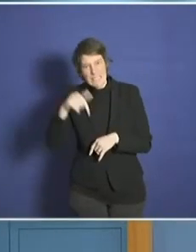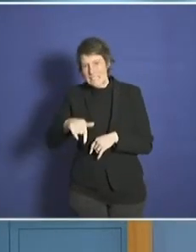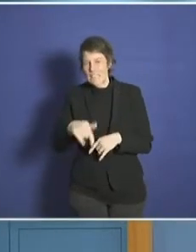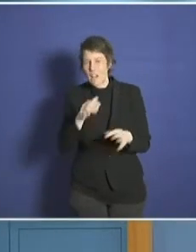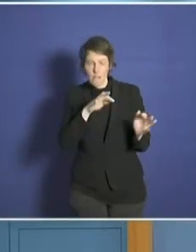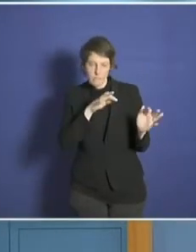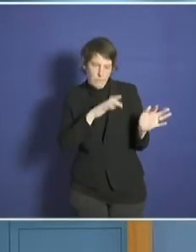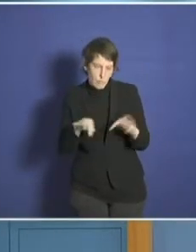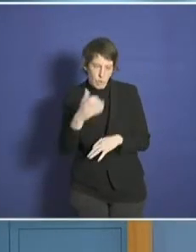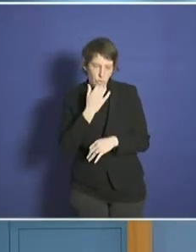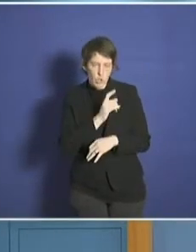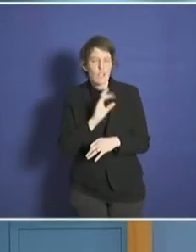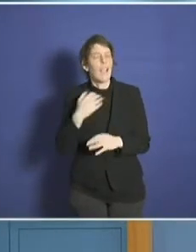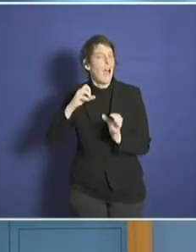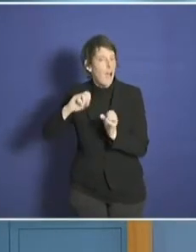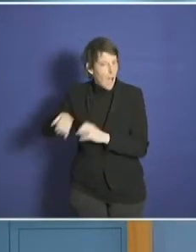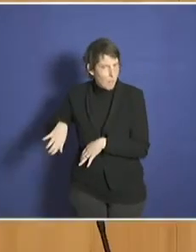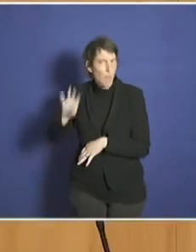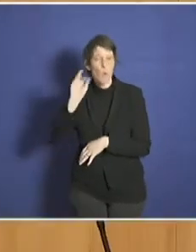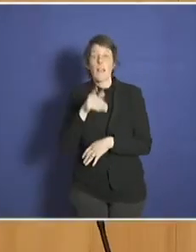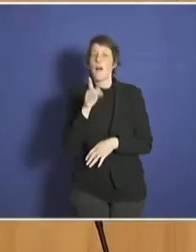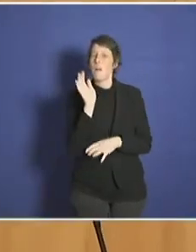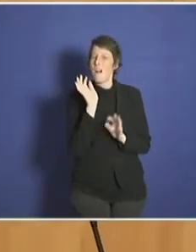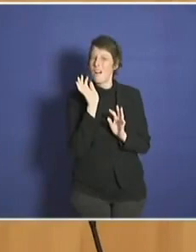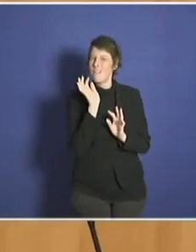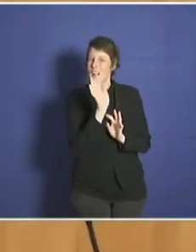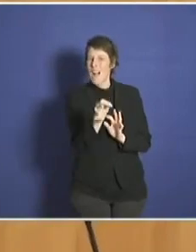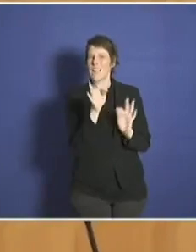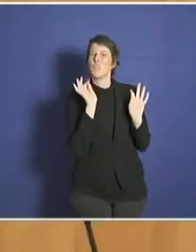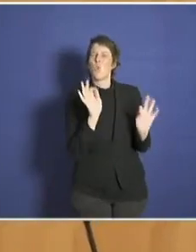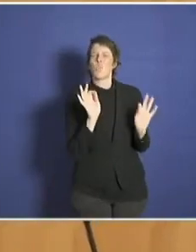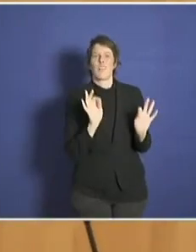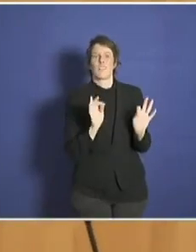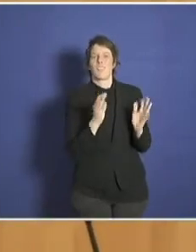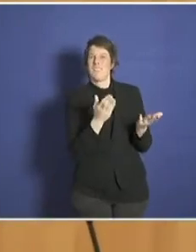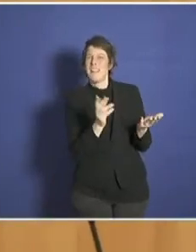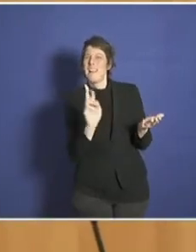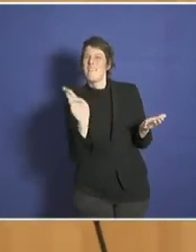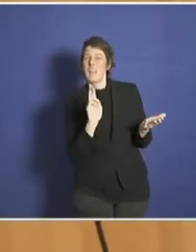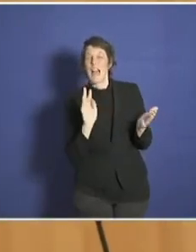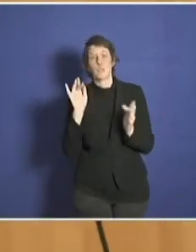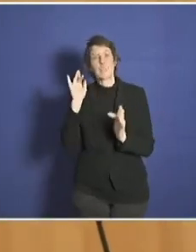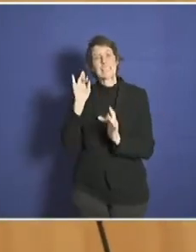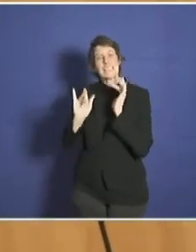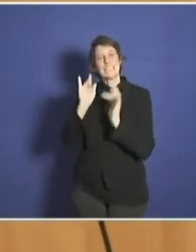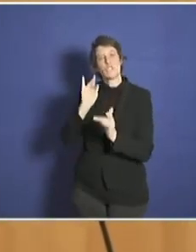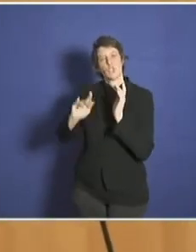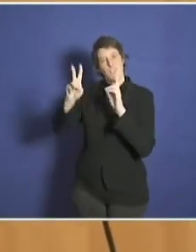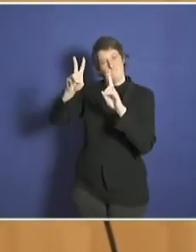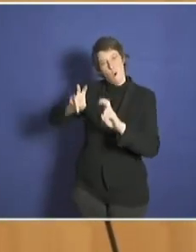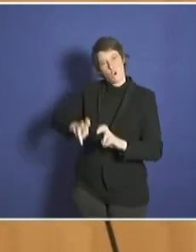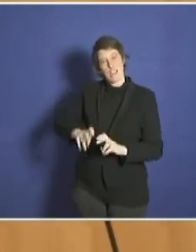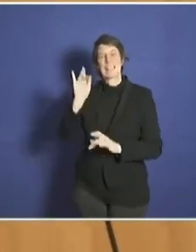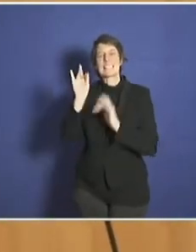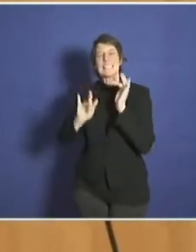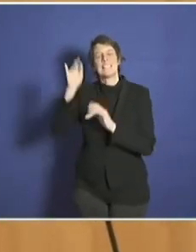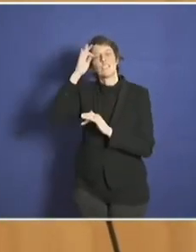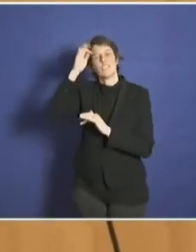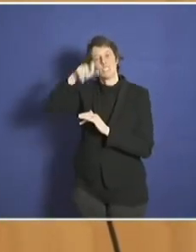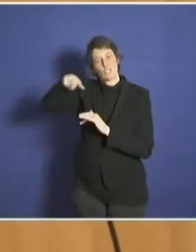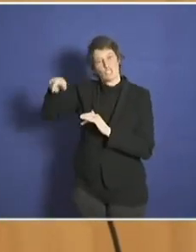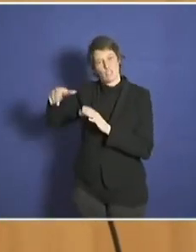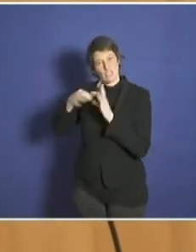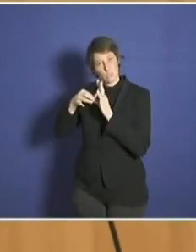führen, lasse ich das. Die konkrete Frage wäre aber nochmal, wer von kritischen Forschern, von kritischen Wissenschaftlern in Bezug